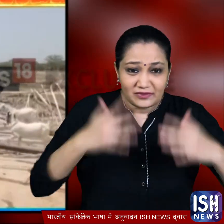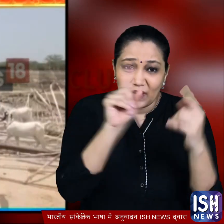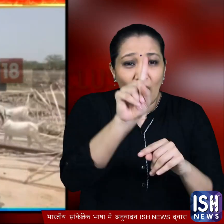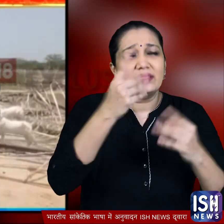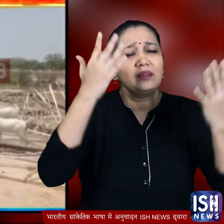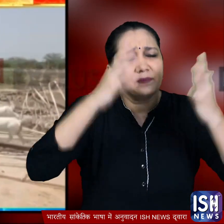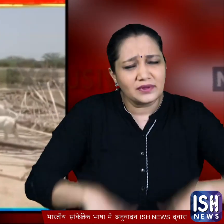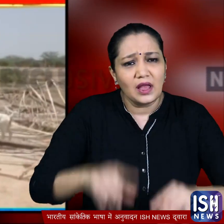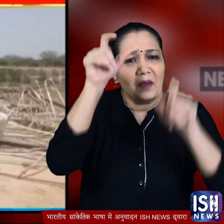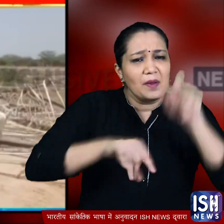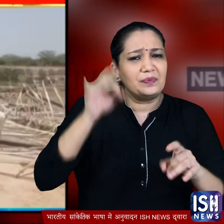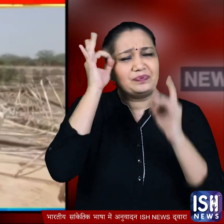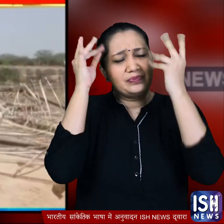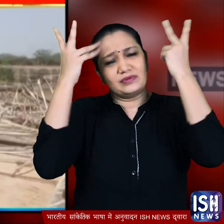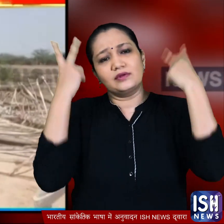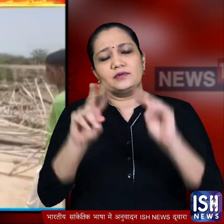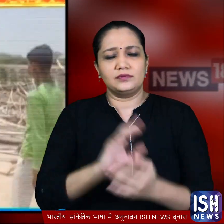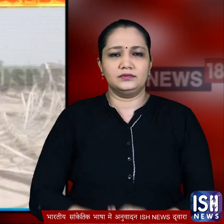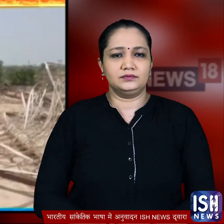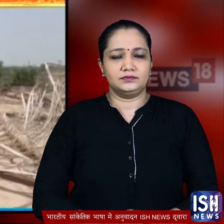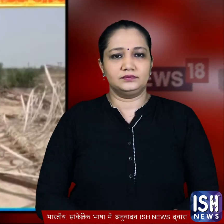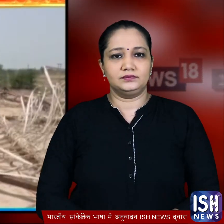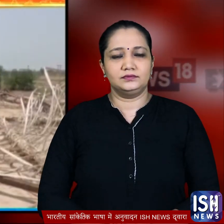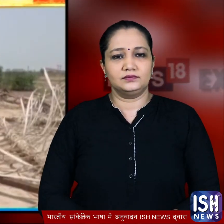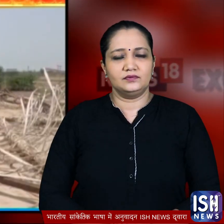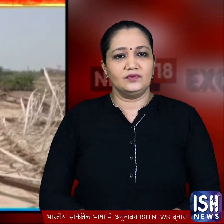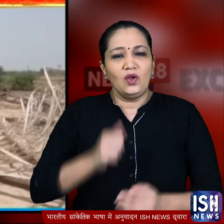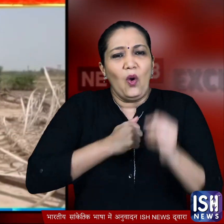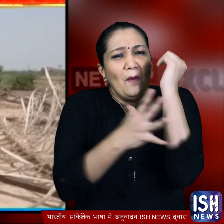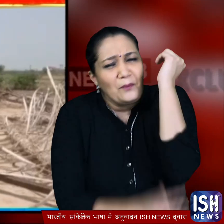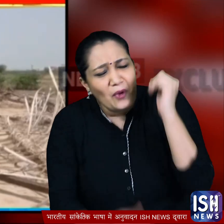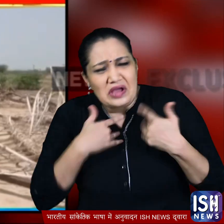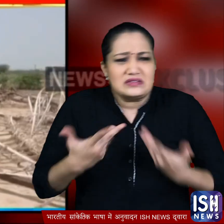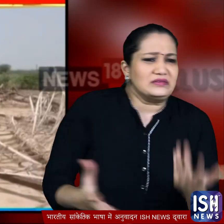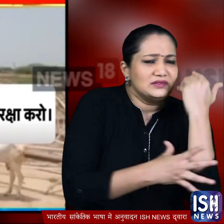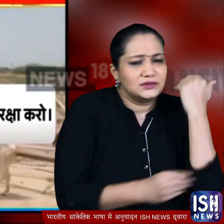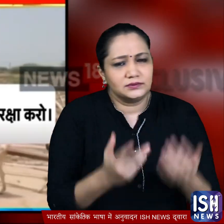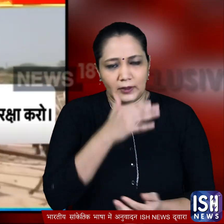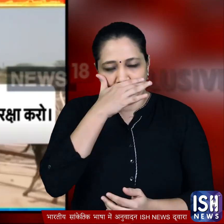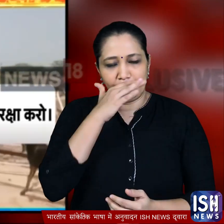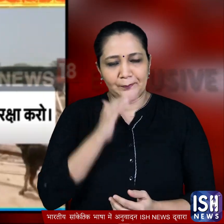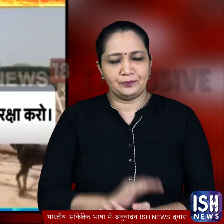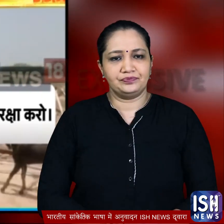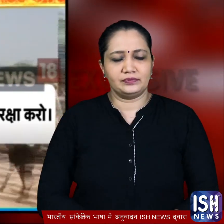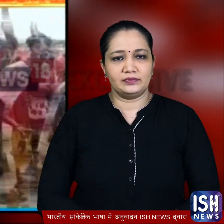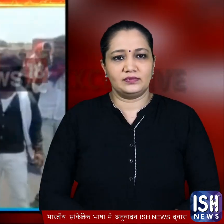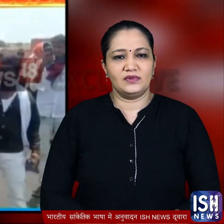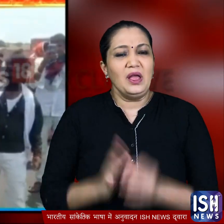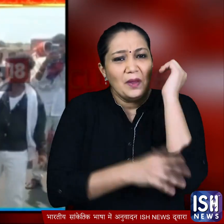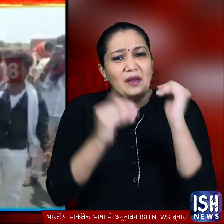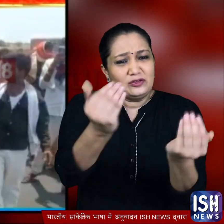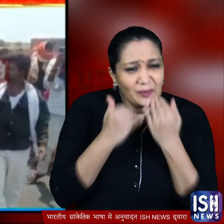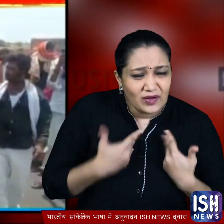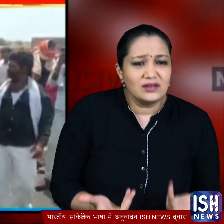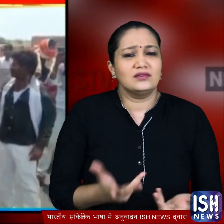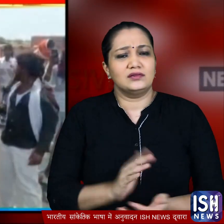गए, उन्हें देखकर लोगों का गुस्सा 7वें आसमान पर पहुंच गया और उन्होंने अपनी गरीबी का रोना शुरू कर दिया। गरीबों की रक्षा करो। लोगों